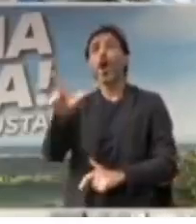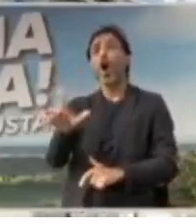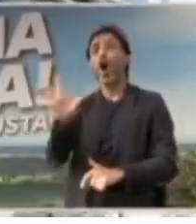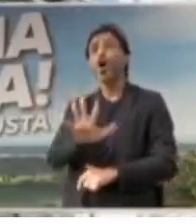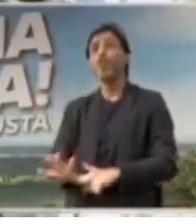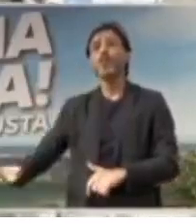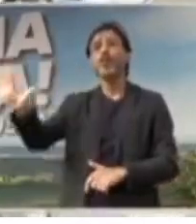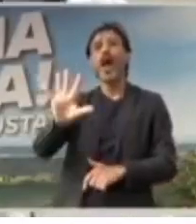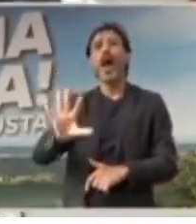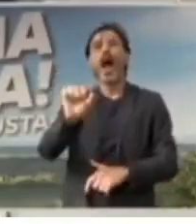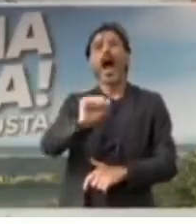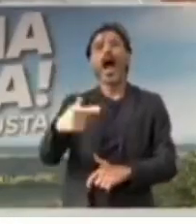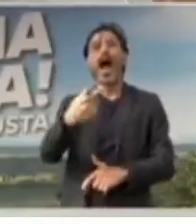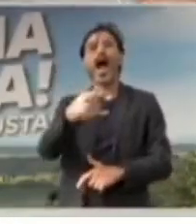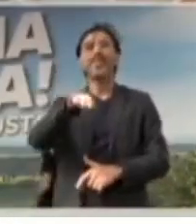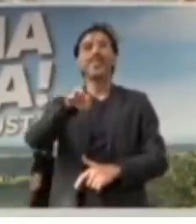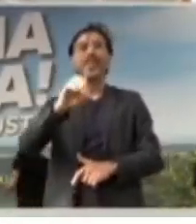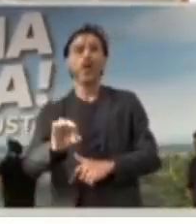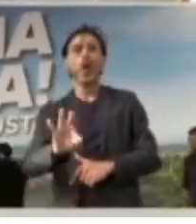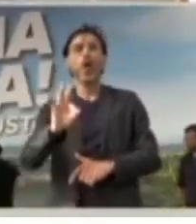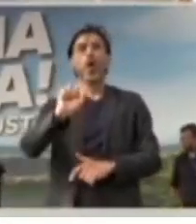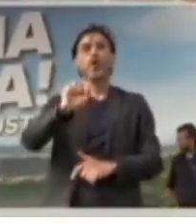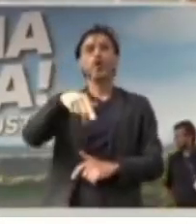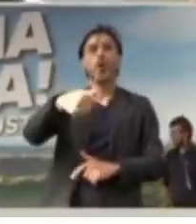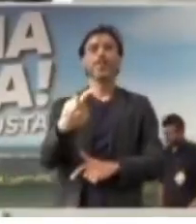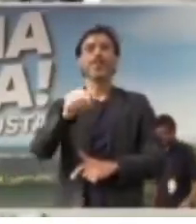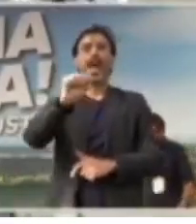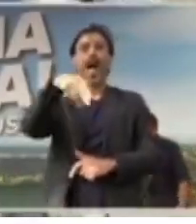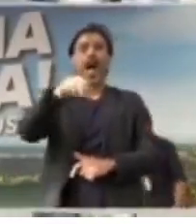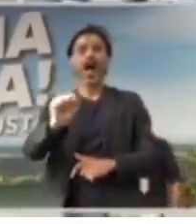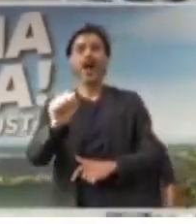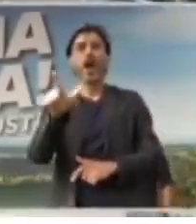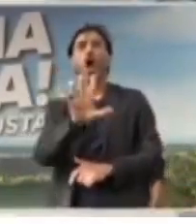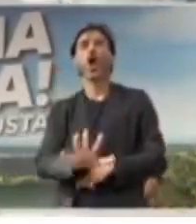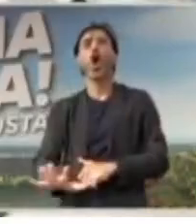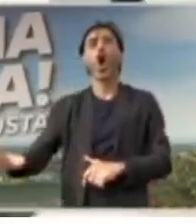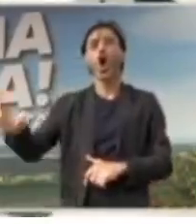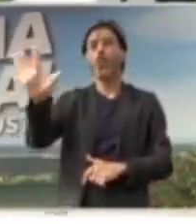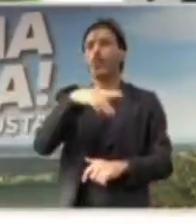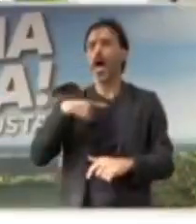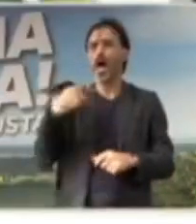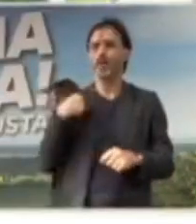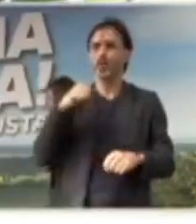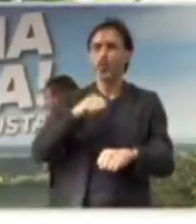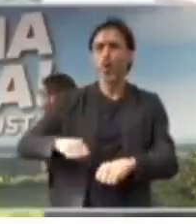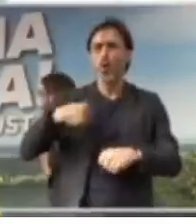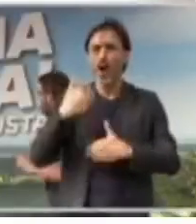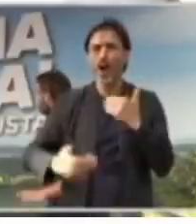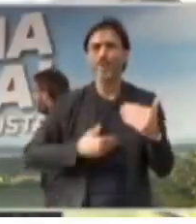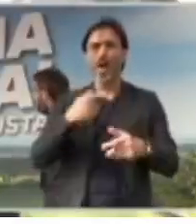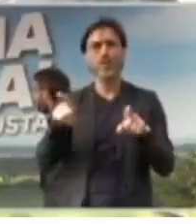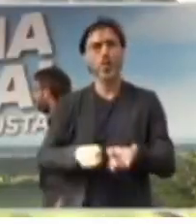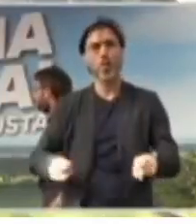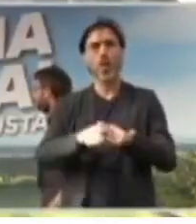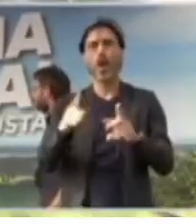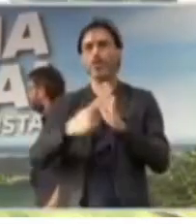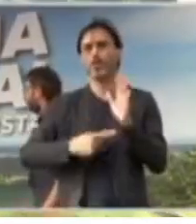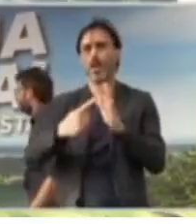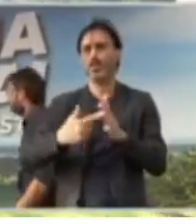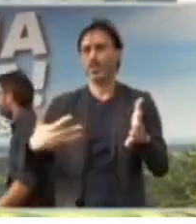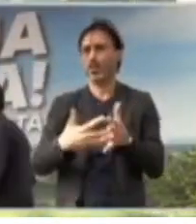grande applauso ad Attilio Fontana e a tutti i lombardi che hanno tenuto duro nei mesi più difficili.